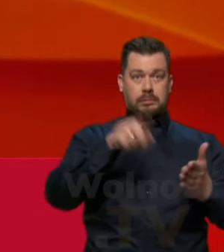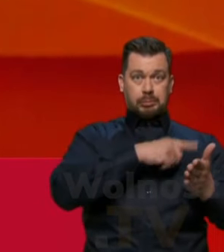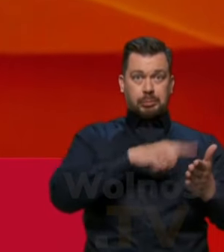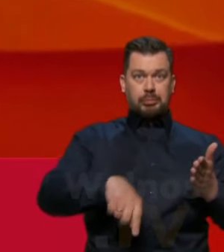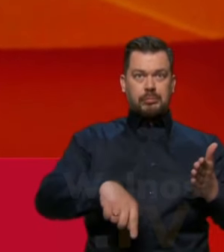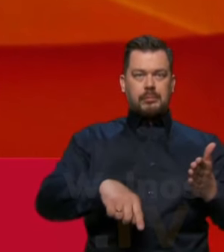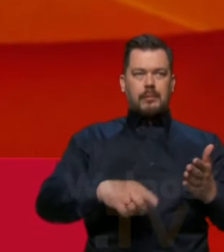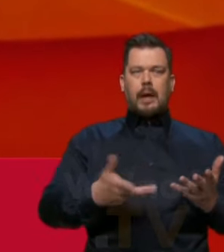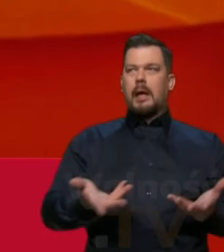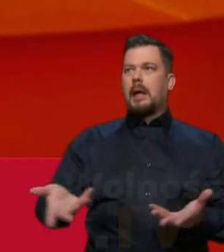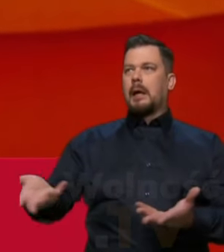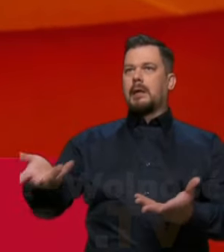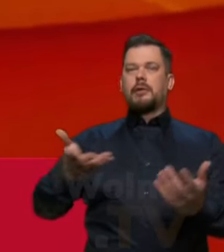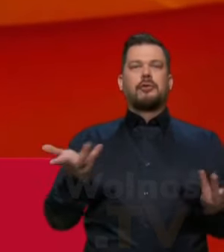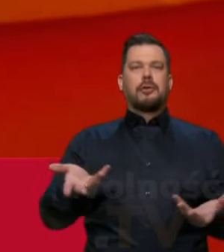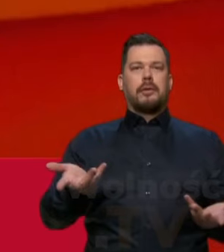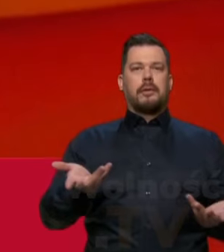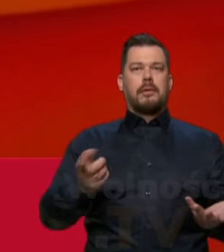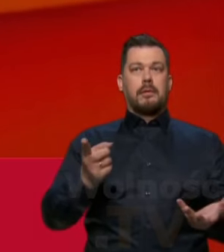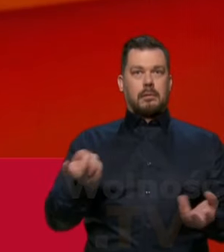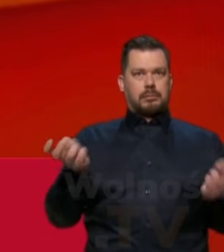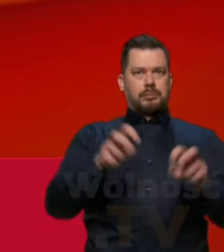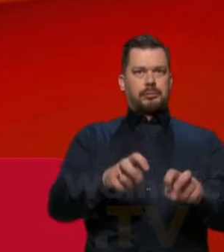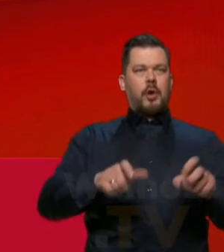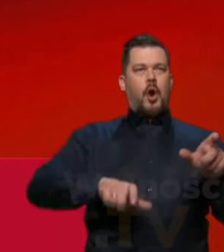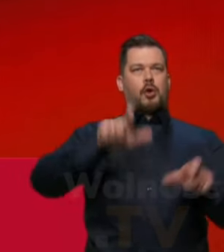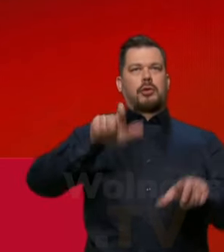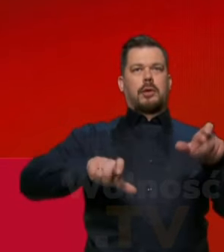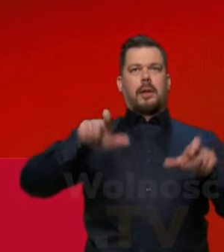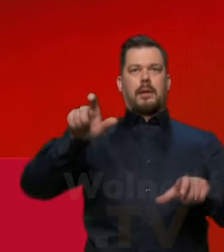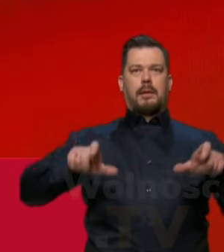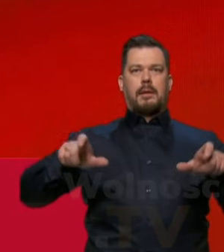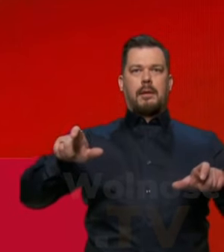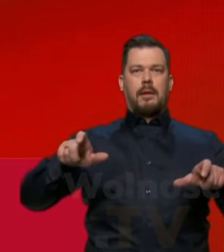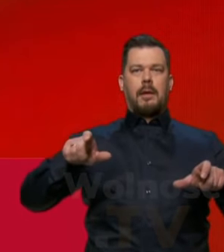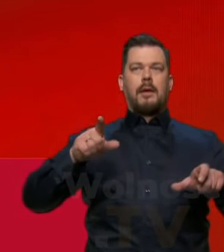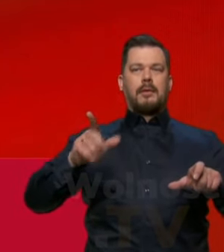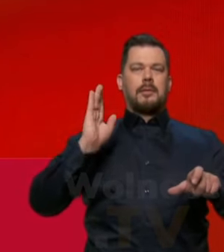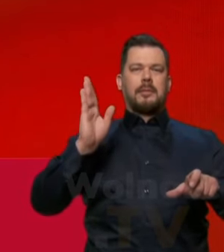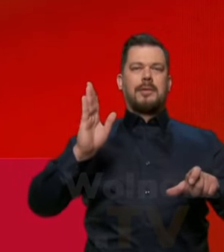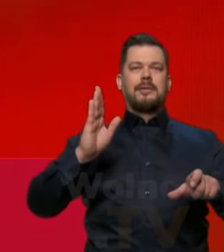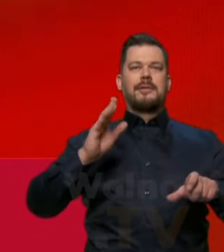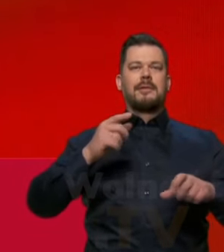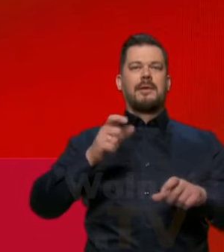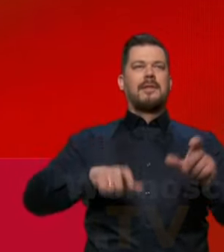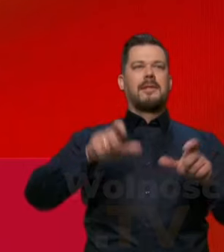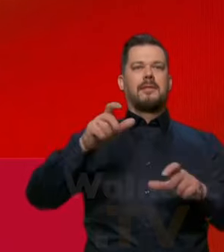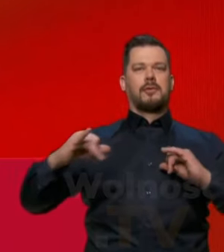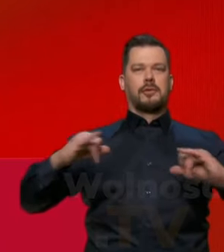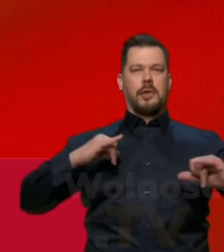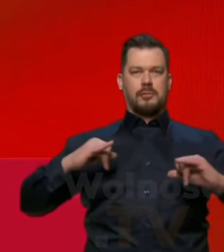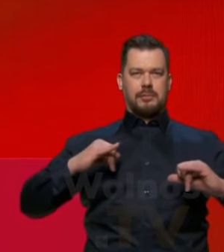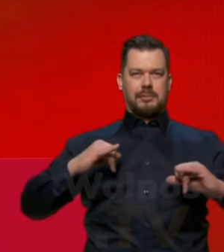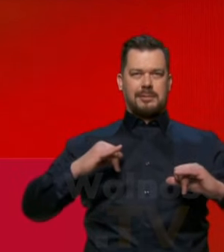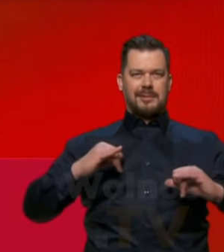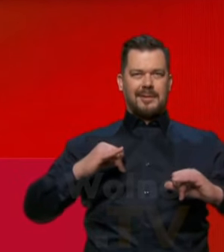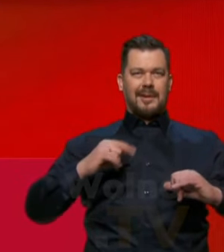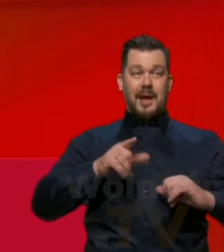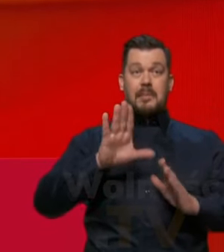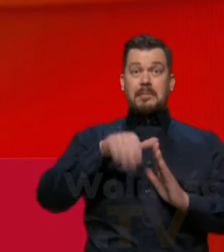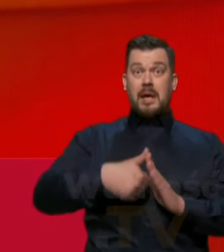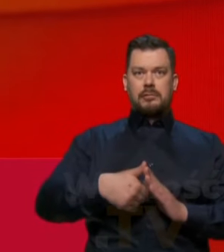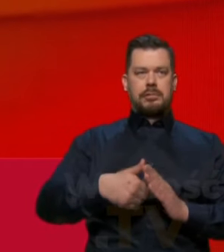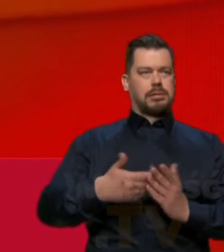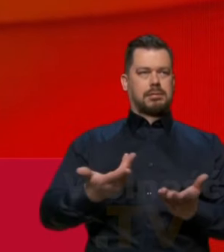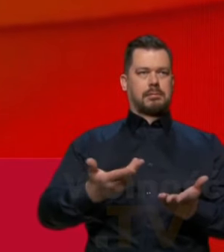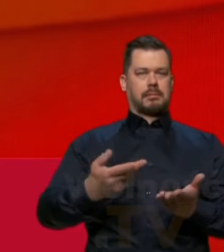miejscu tego pojawi się kolejne osiedle wprowadzone, zarządzane bardziej przez deweloperów niż przez miasto, z którego będzie